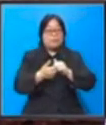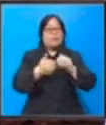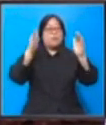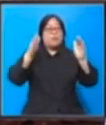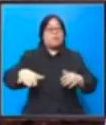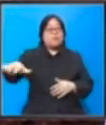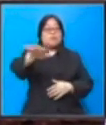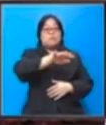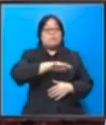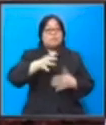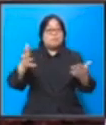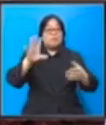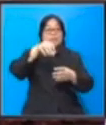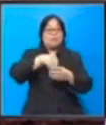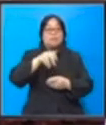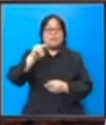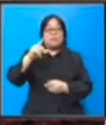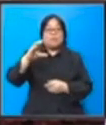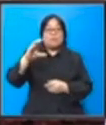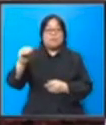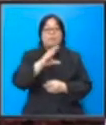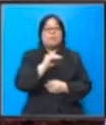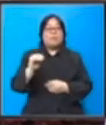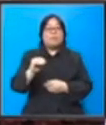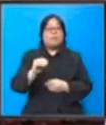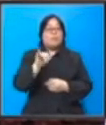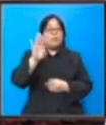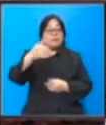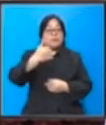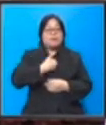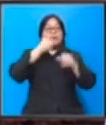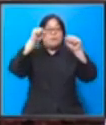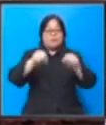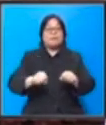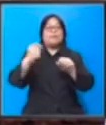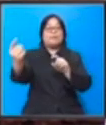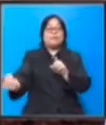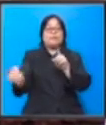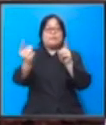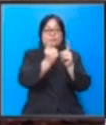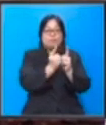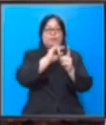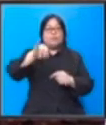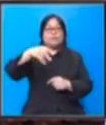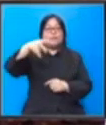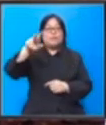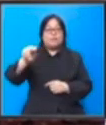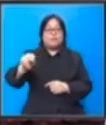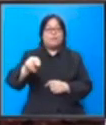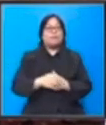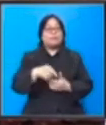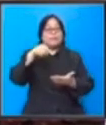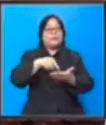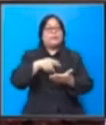orang ramai termasuk NGO-NGO dan juga Yang Mohd sendiri, bolehlah berjumpa dengan Jabatan Pendaftaran Negara.